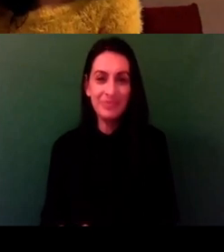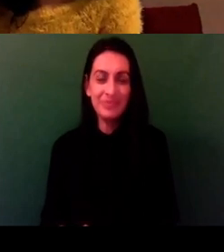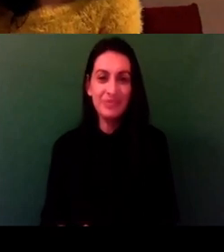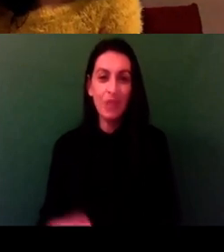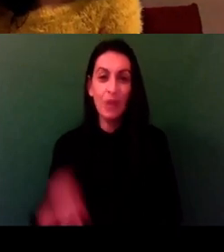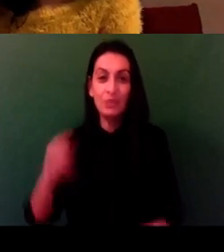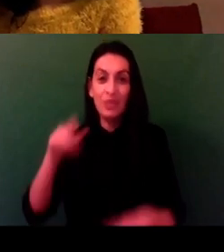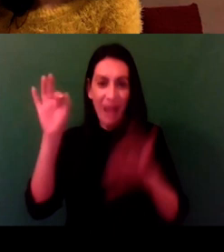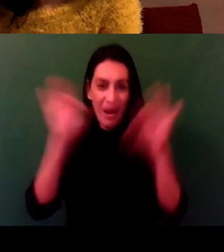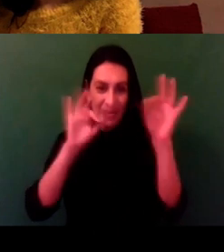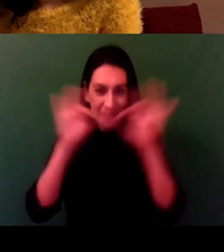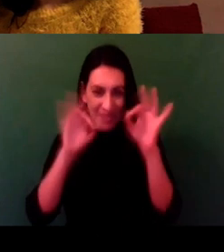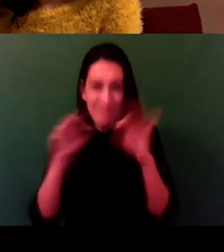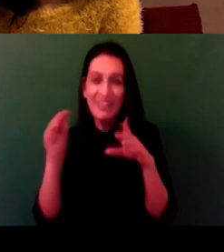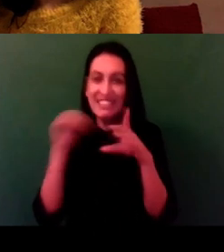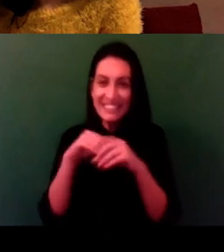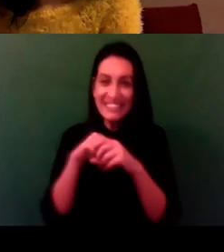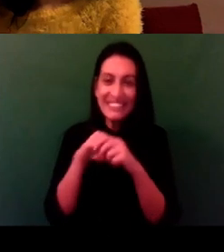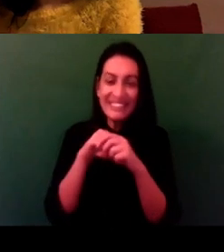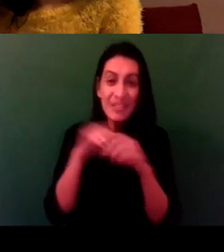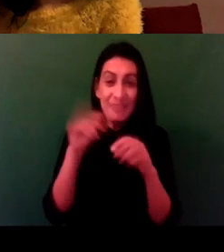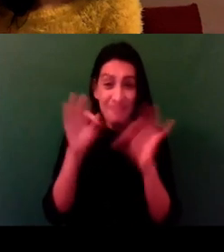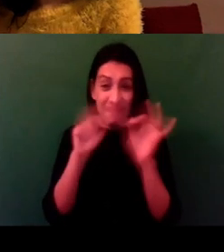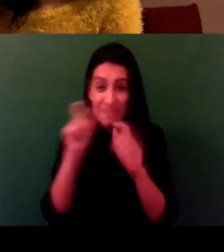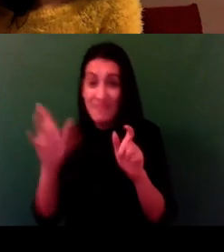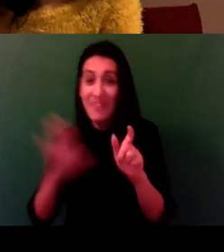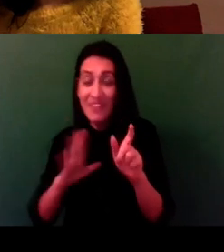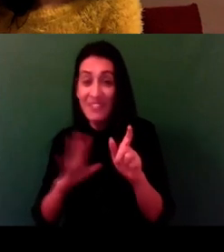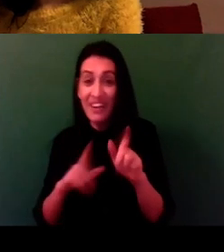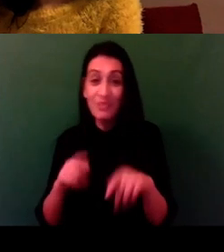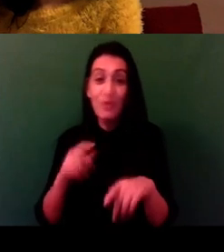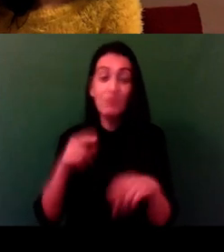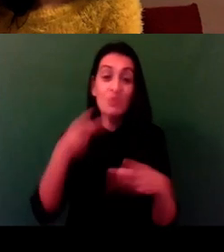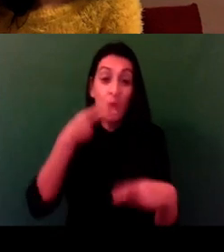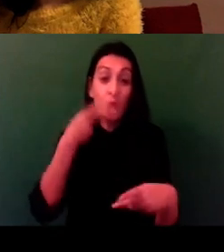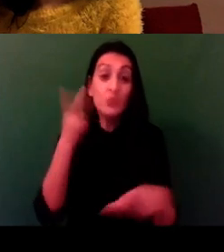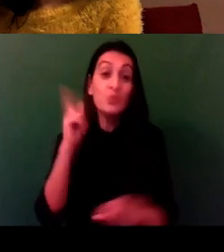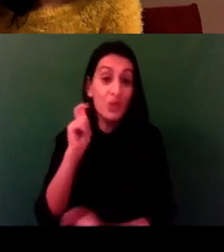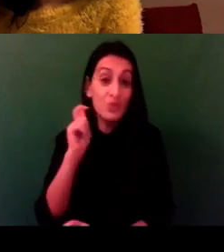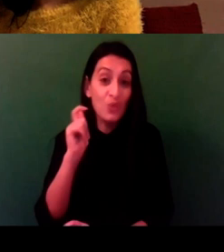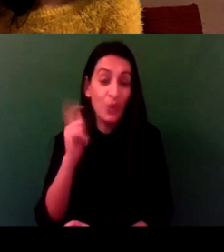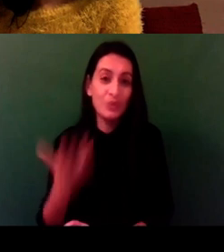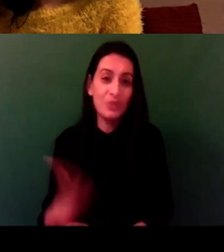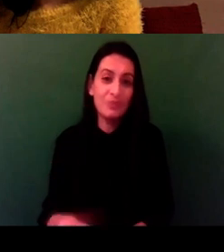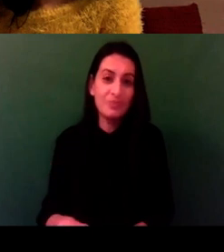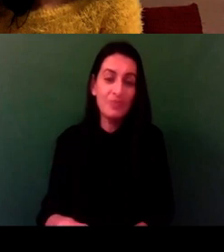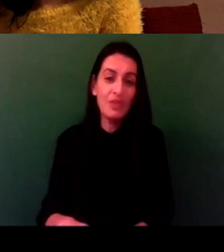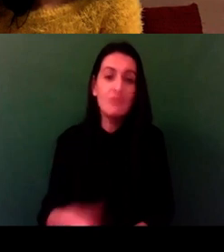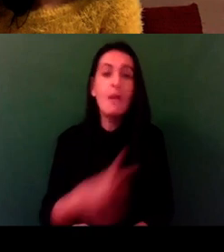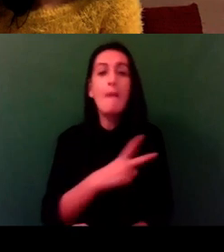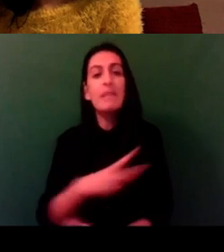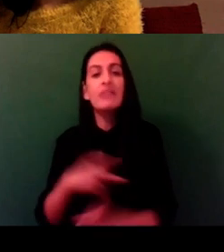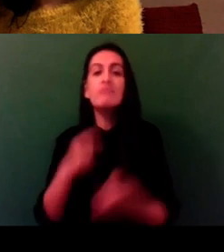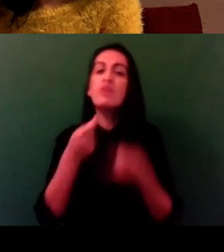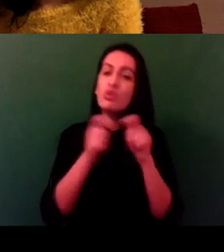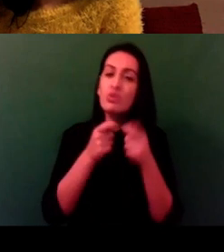arasında konuşmak zor gerçekten çünkü o yani yerel yönetimler kent siyaset çalışan biri